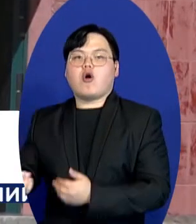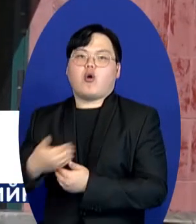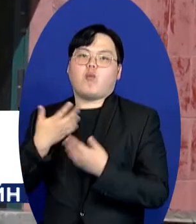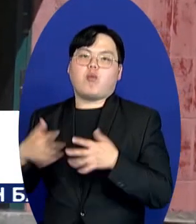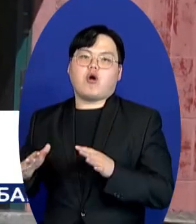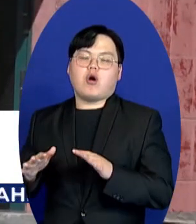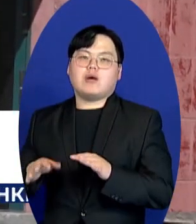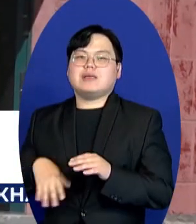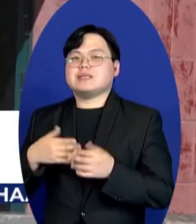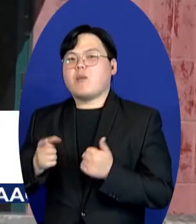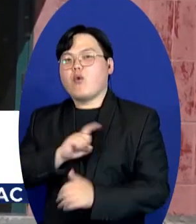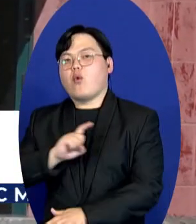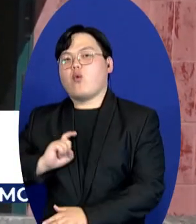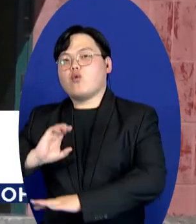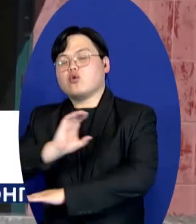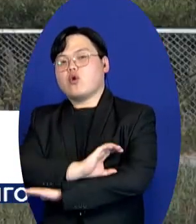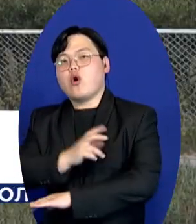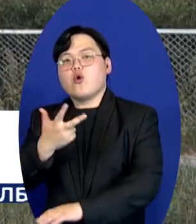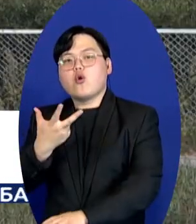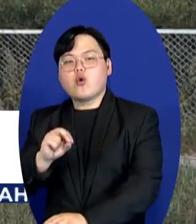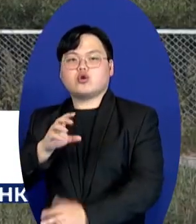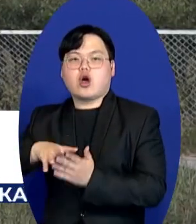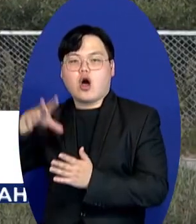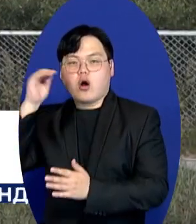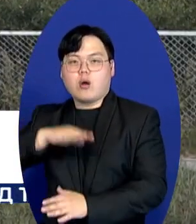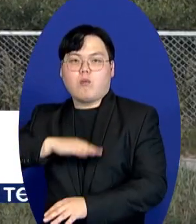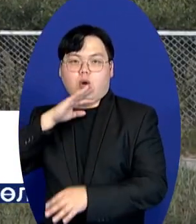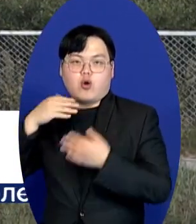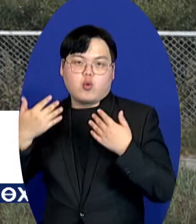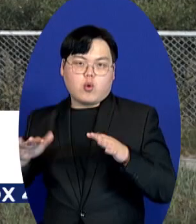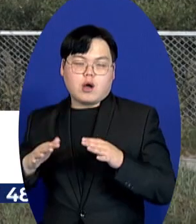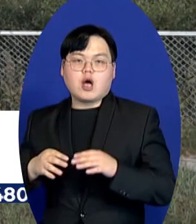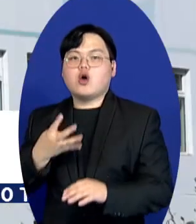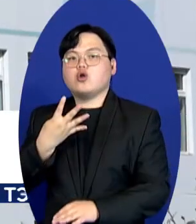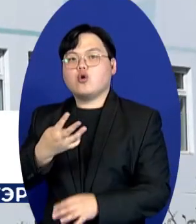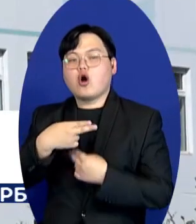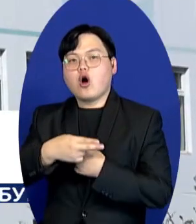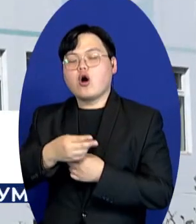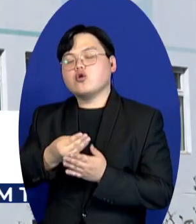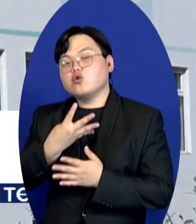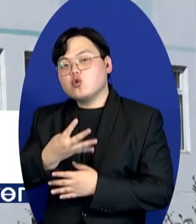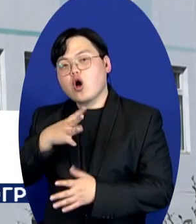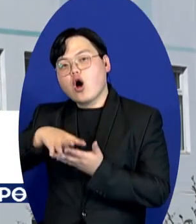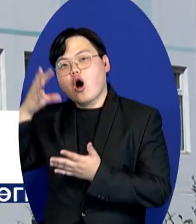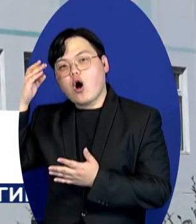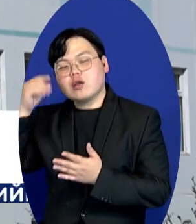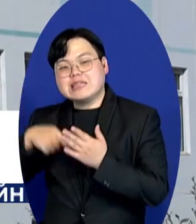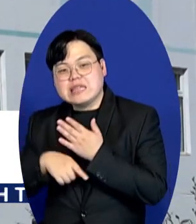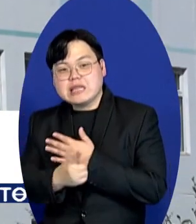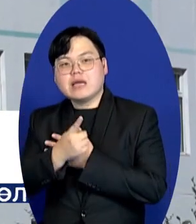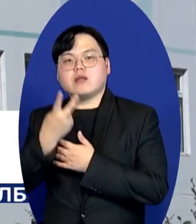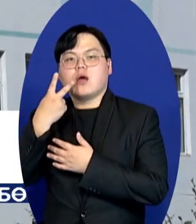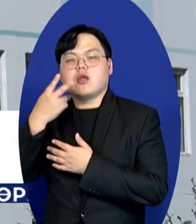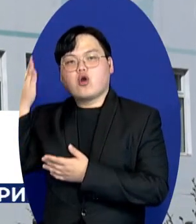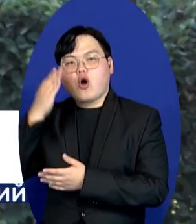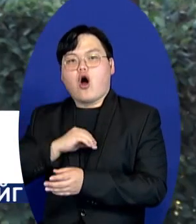Зарим хувийн сургуулийн дотор байр 30 оюутны багтаамжтай байна. Ерөнхийдөө 4 оюутан дутмын нэг нь л дотор байранд орох боломжтой